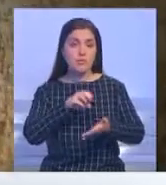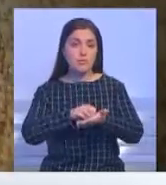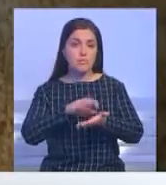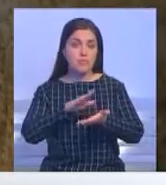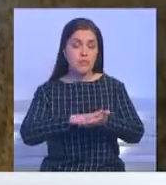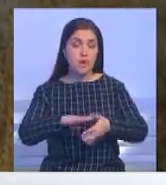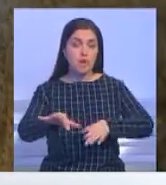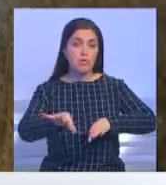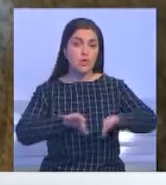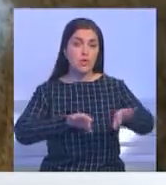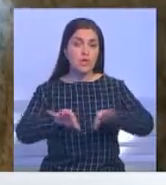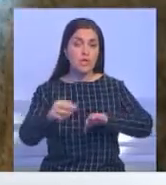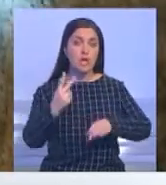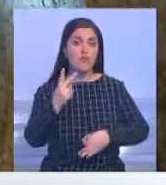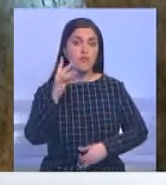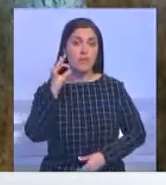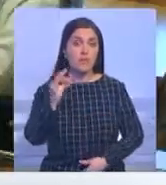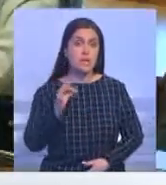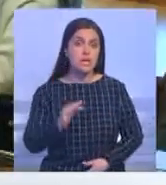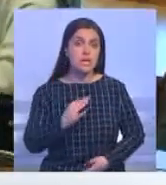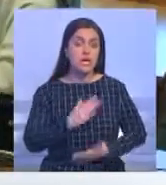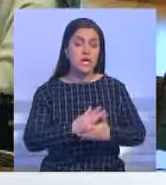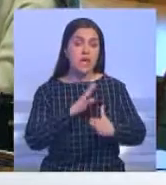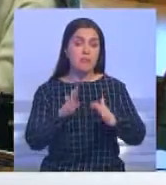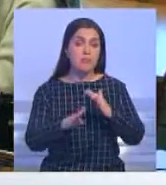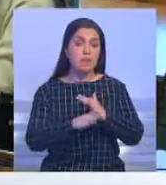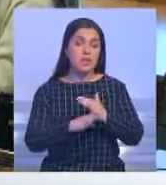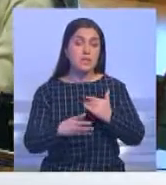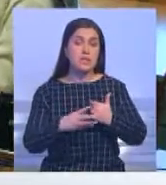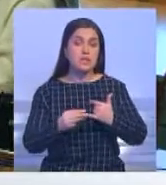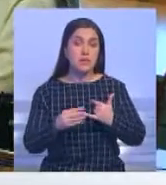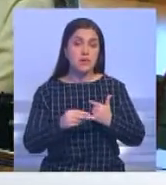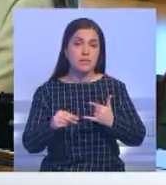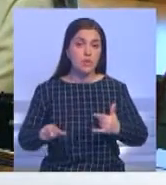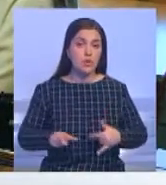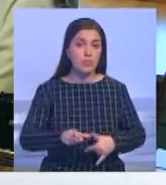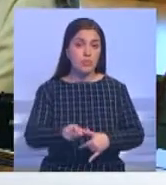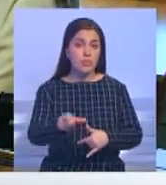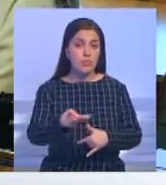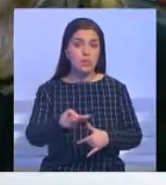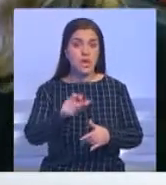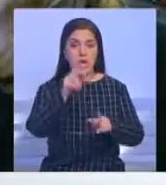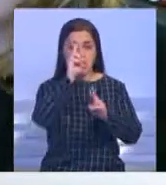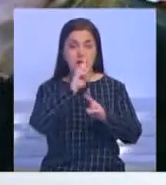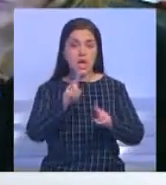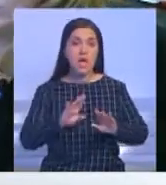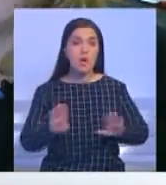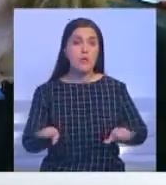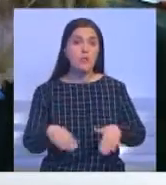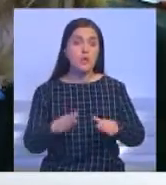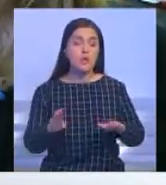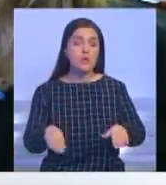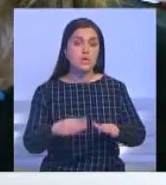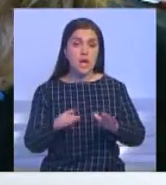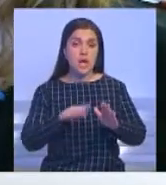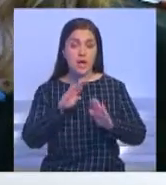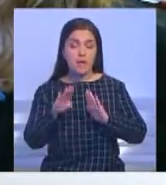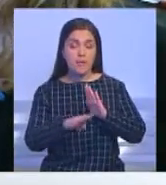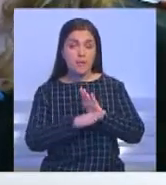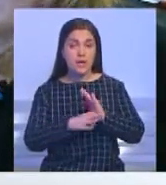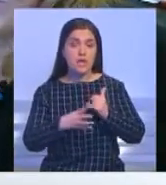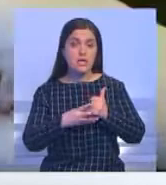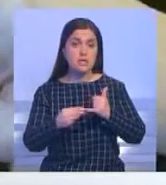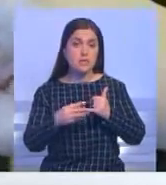больше 2% существующих подземных путей. Между тем, неизвестные никому пустоты под городскими сооружениями и жилыми